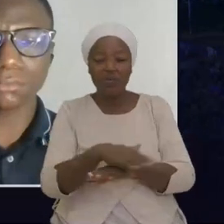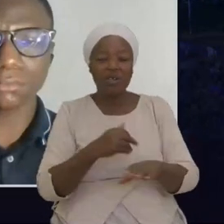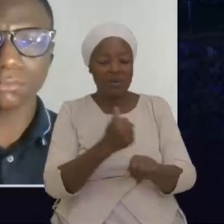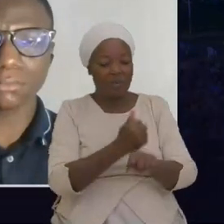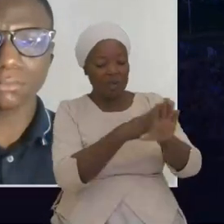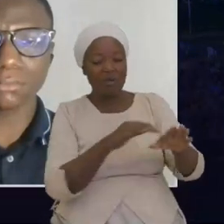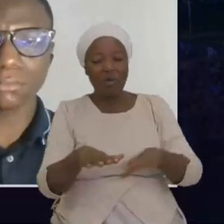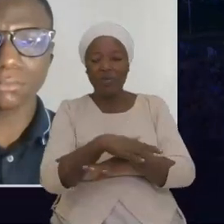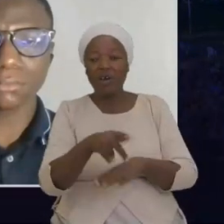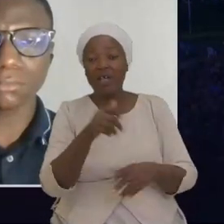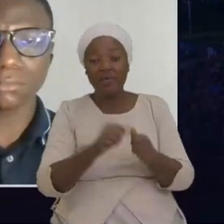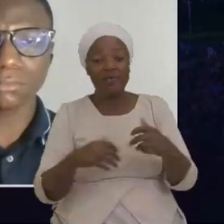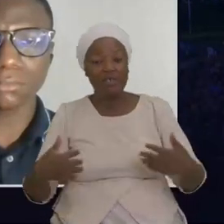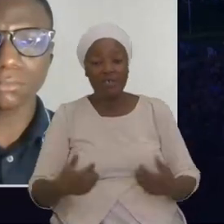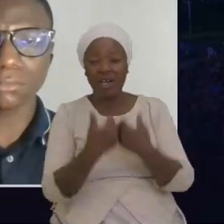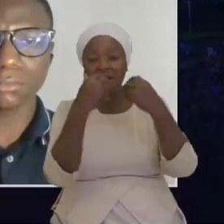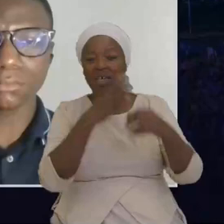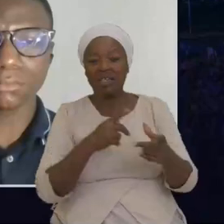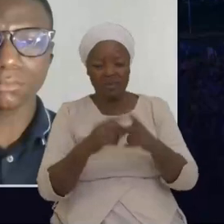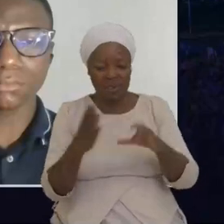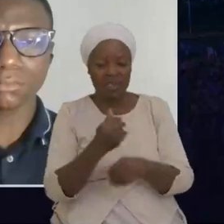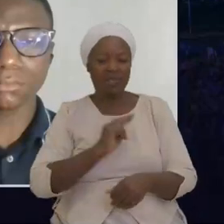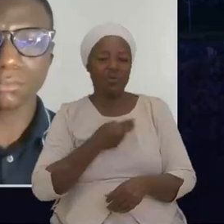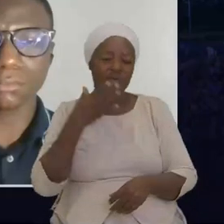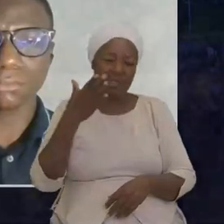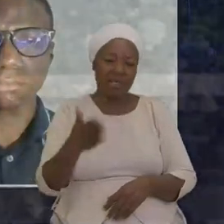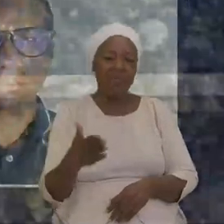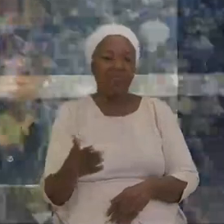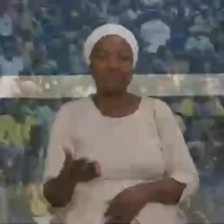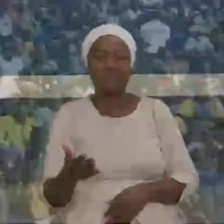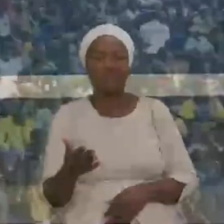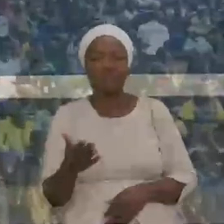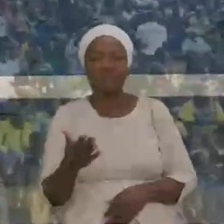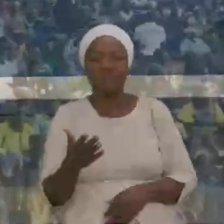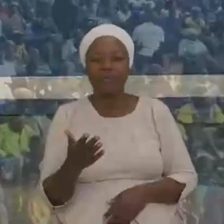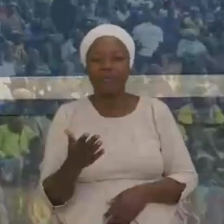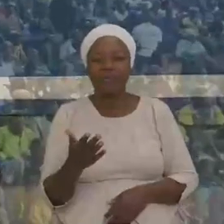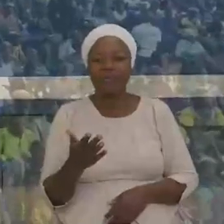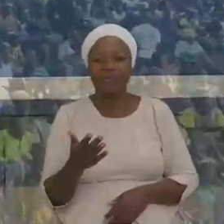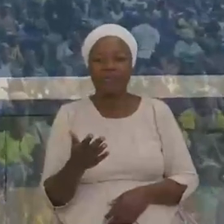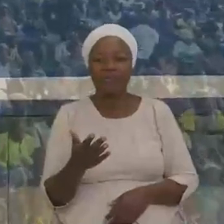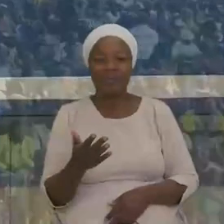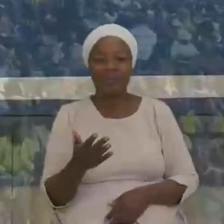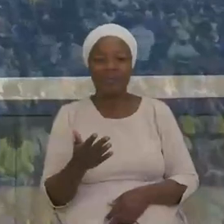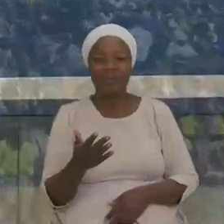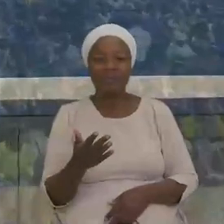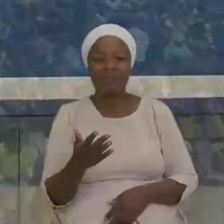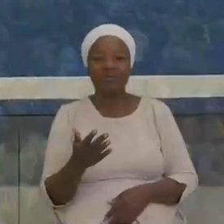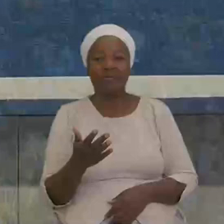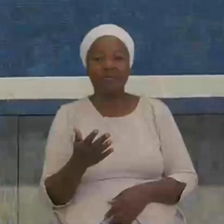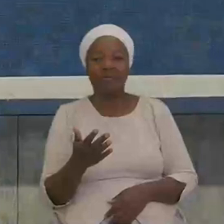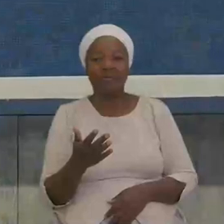qui peut survoler tous les défis et qui pourra nous conduire à destination.